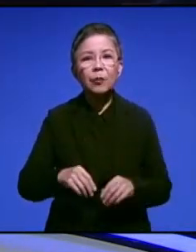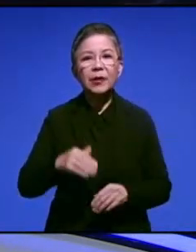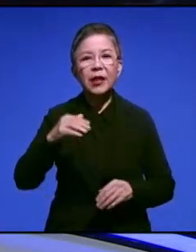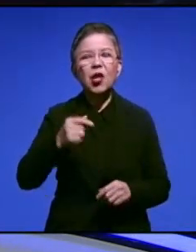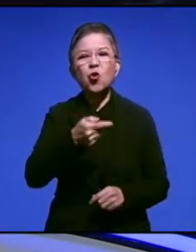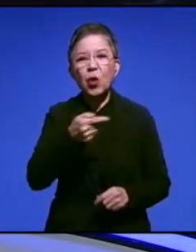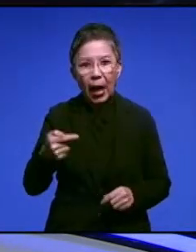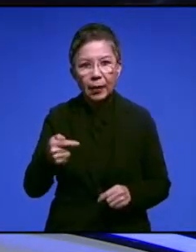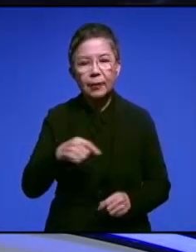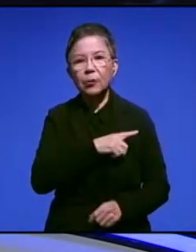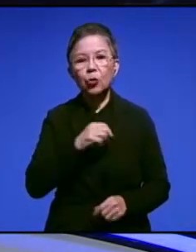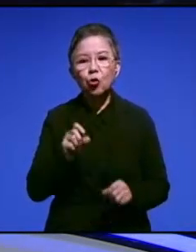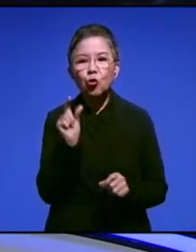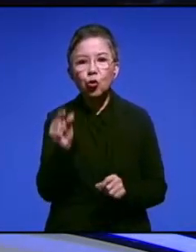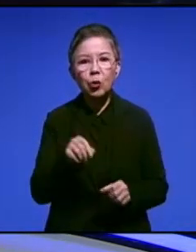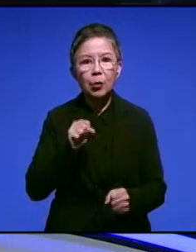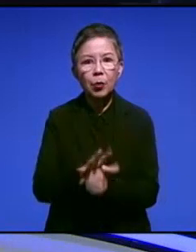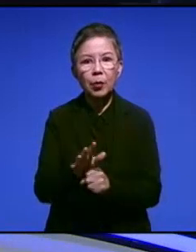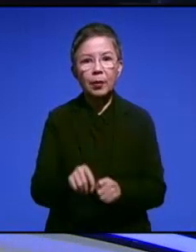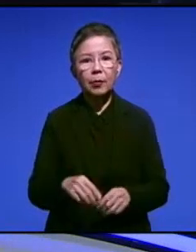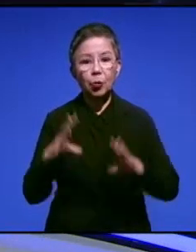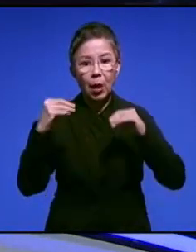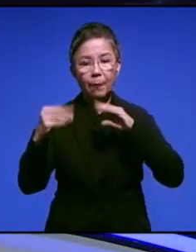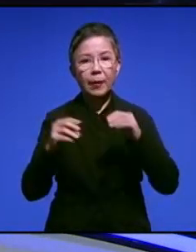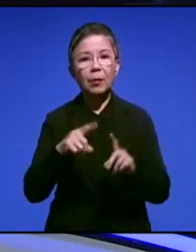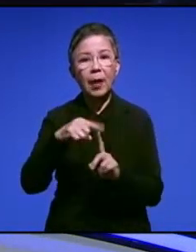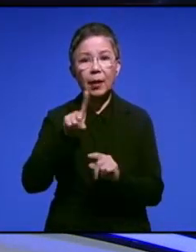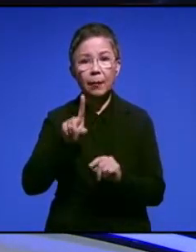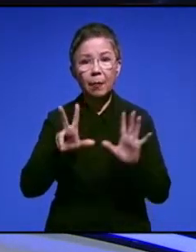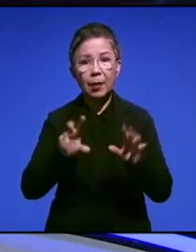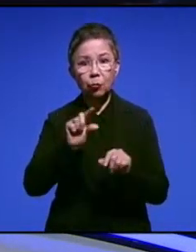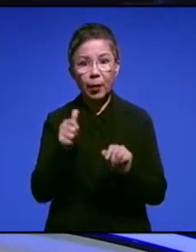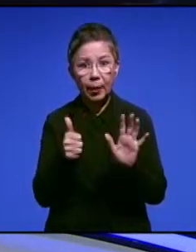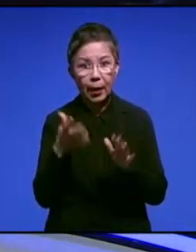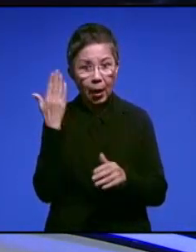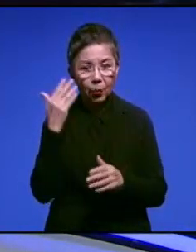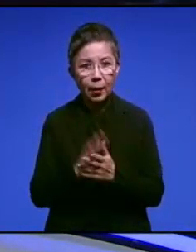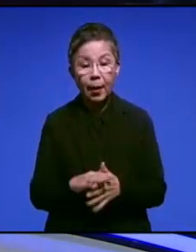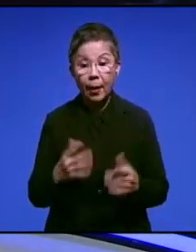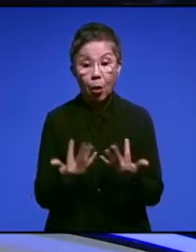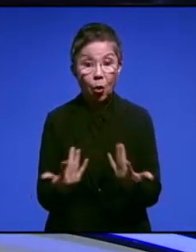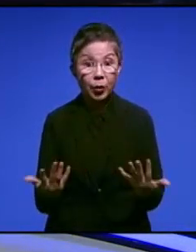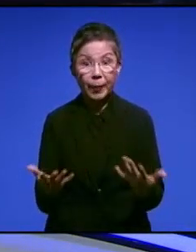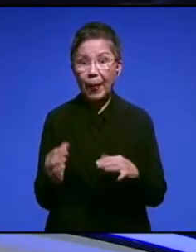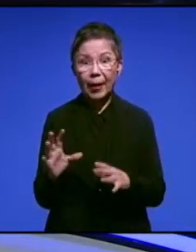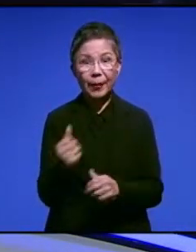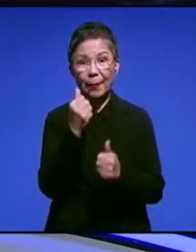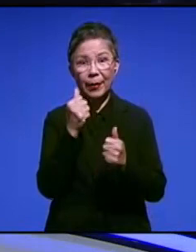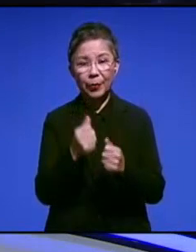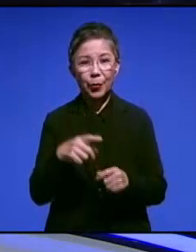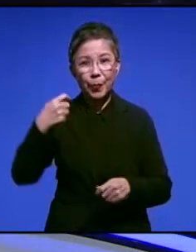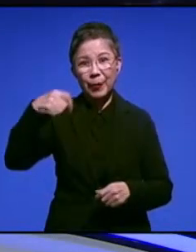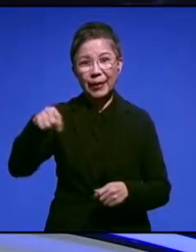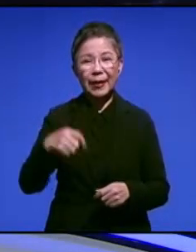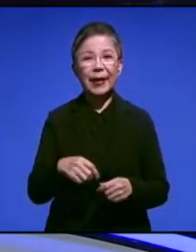pandemi COVID-19 saat sidang Kabinet Paripurna 18 Juni lalu. Lalu seperti apa pendapat masyarakat terhadap kinerja para menteri